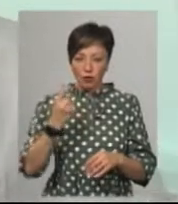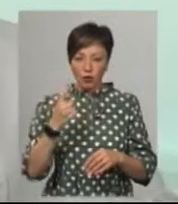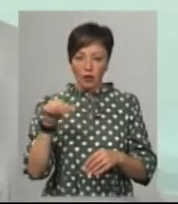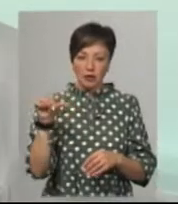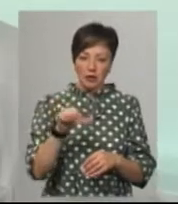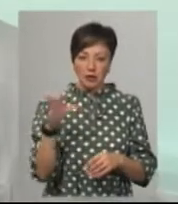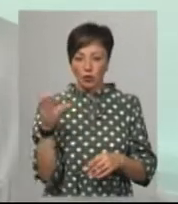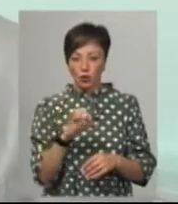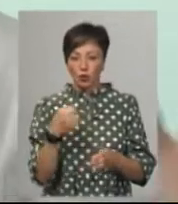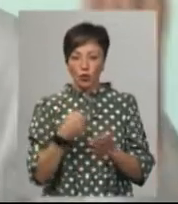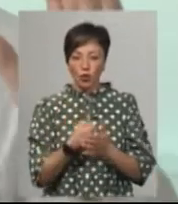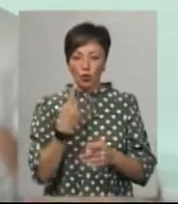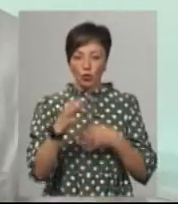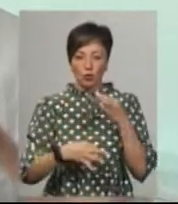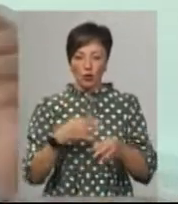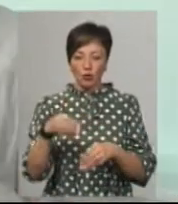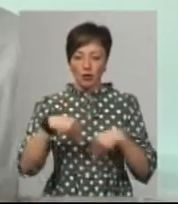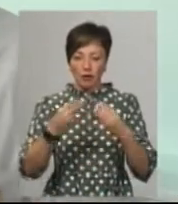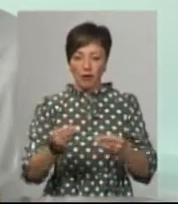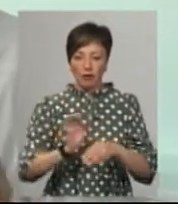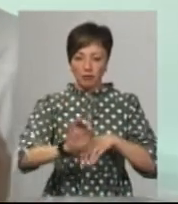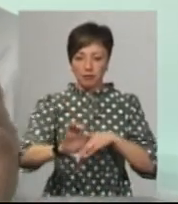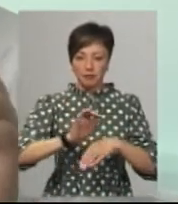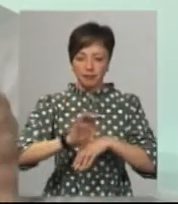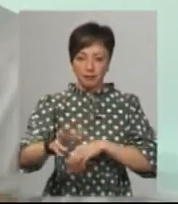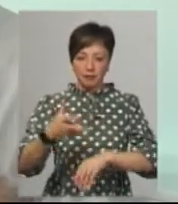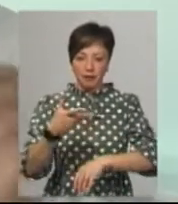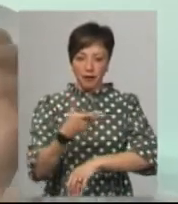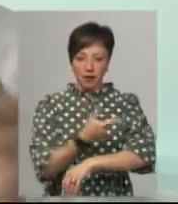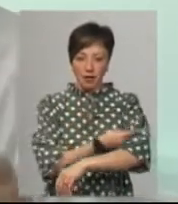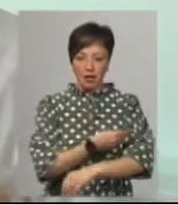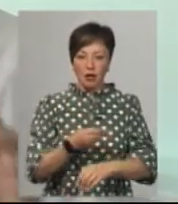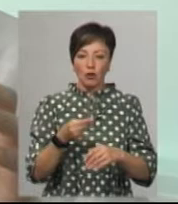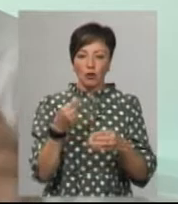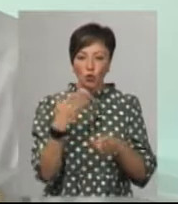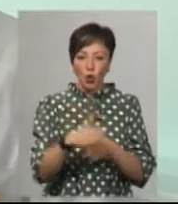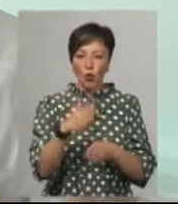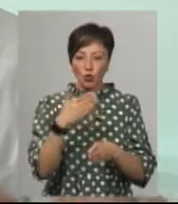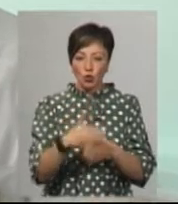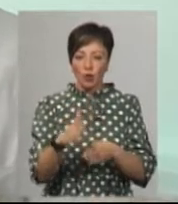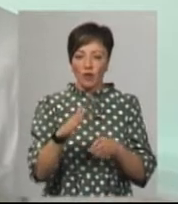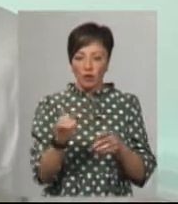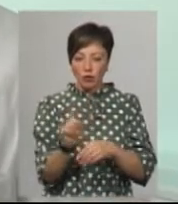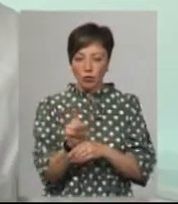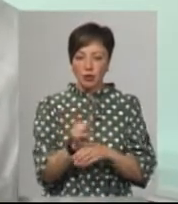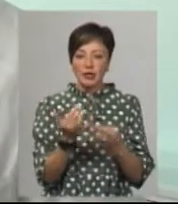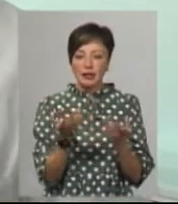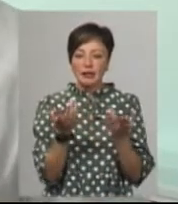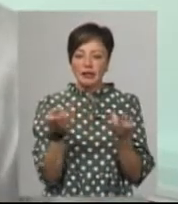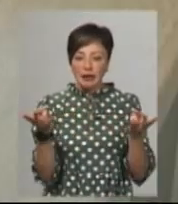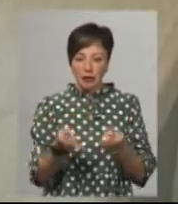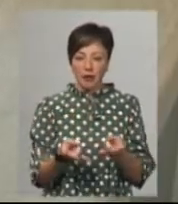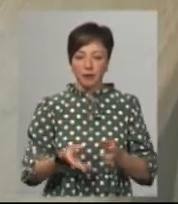чи одної секунди і до доби, може надавати введення препарату дозовано саме тієї кількості, яка